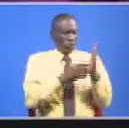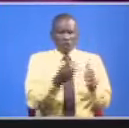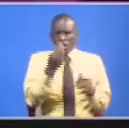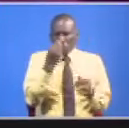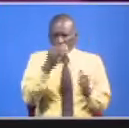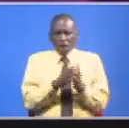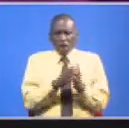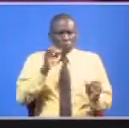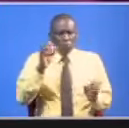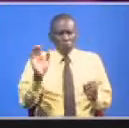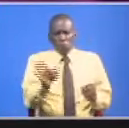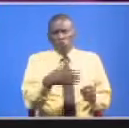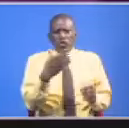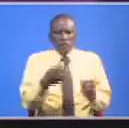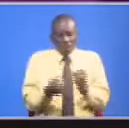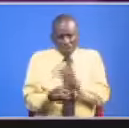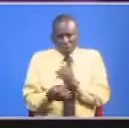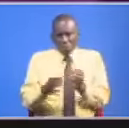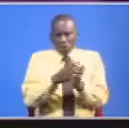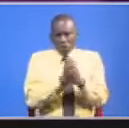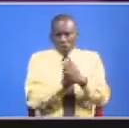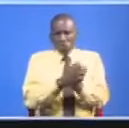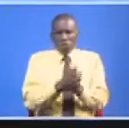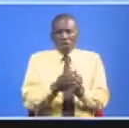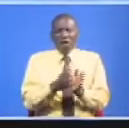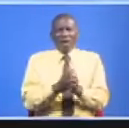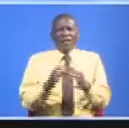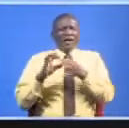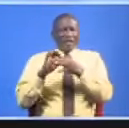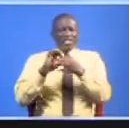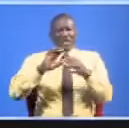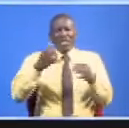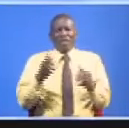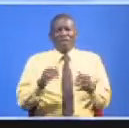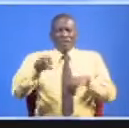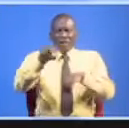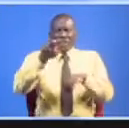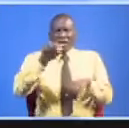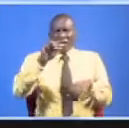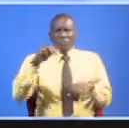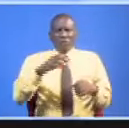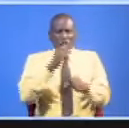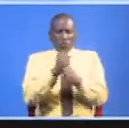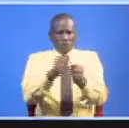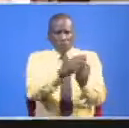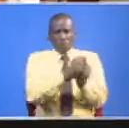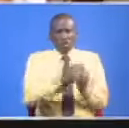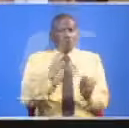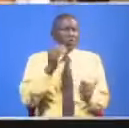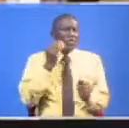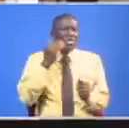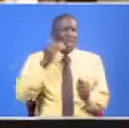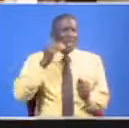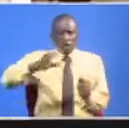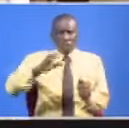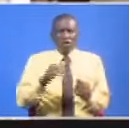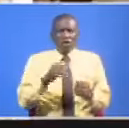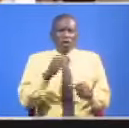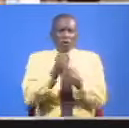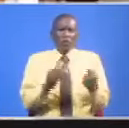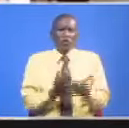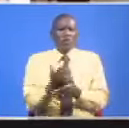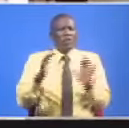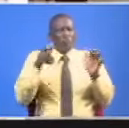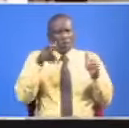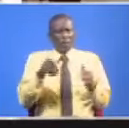na muziki, usimulizi wa hadithi saa na tamaduni zingine. Nation Media Group imeshirikiana na kaunti ya Siaya kuhakikisha kwamba tamasha